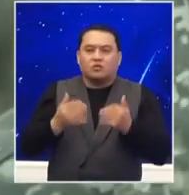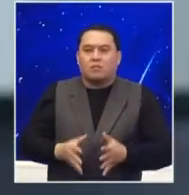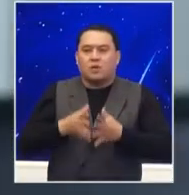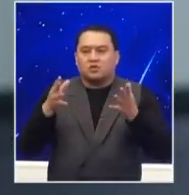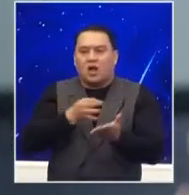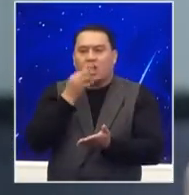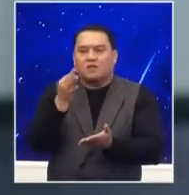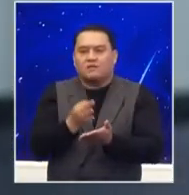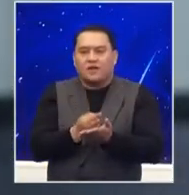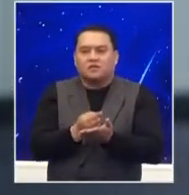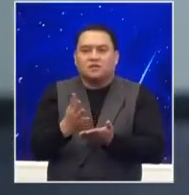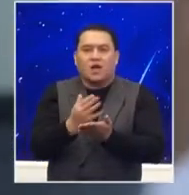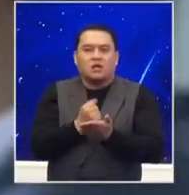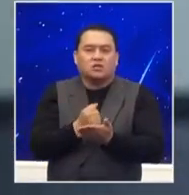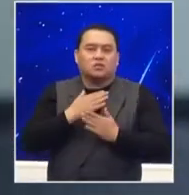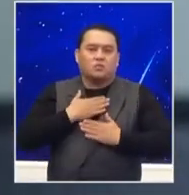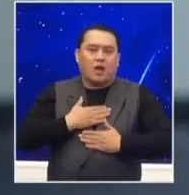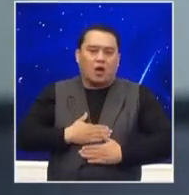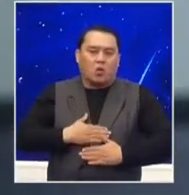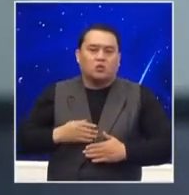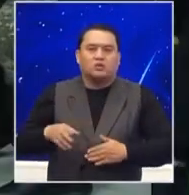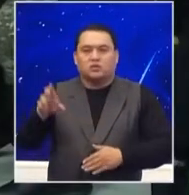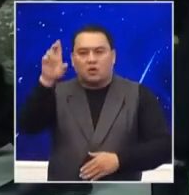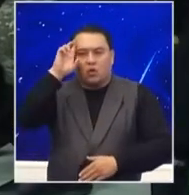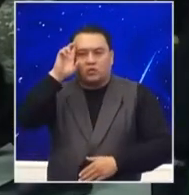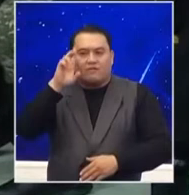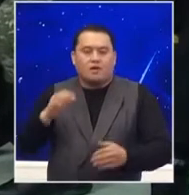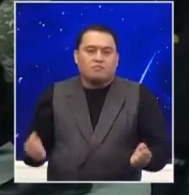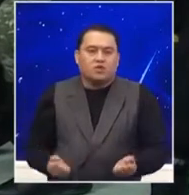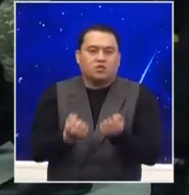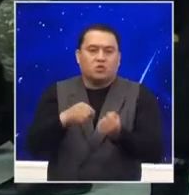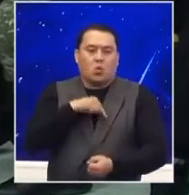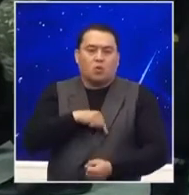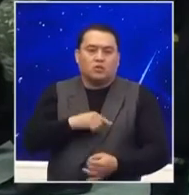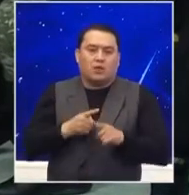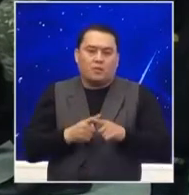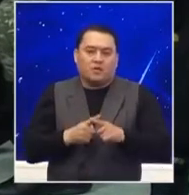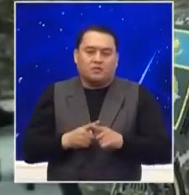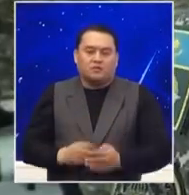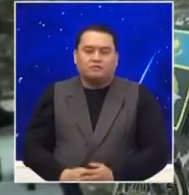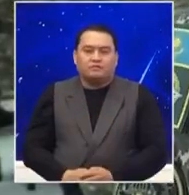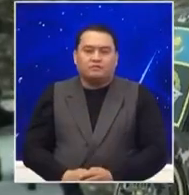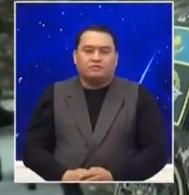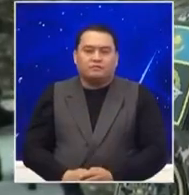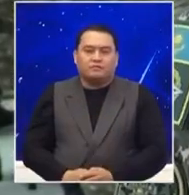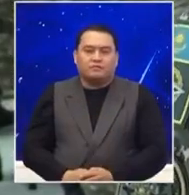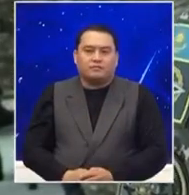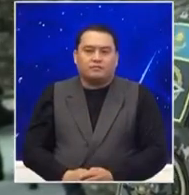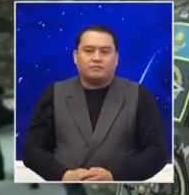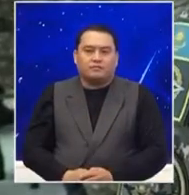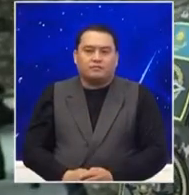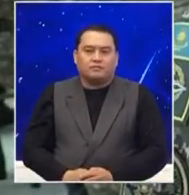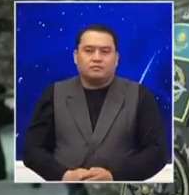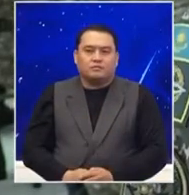большая ответственность за сохранность спокойствия целой нации, умело поддерживают в душе позитивный настрой. В нашей части имеются